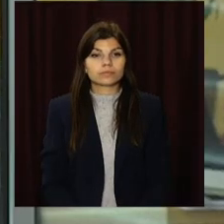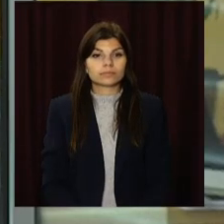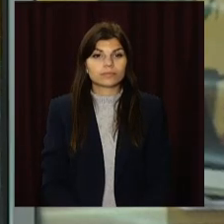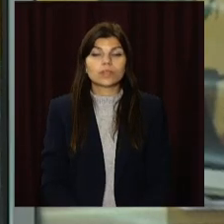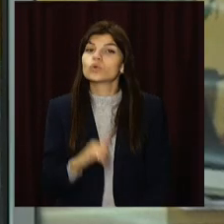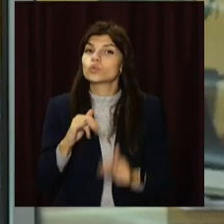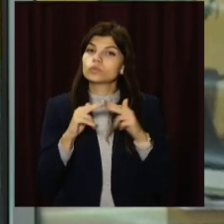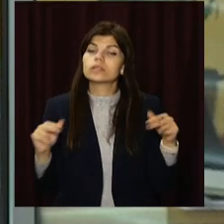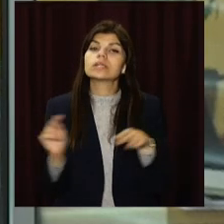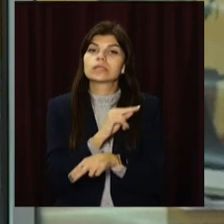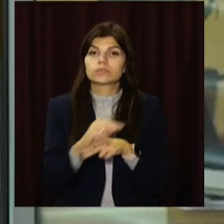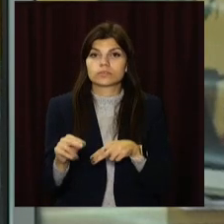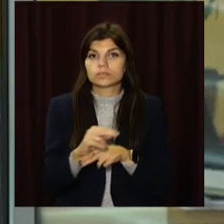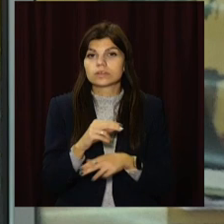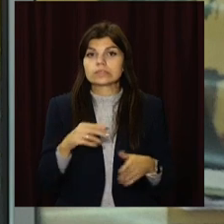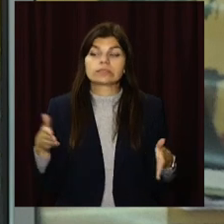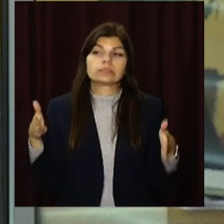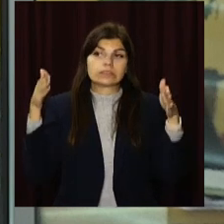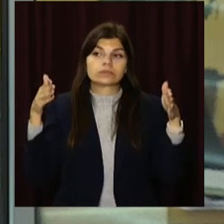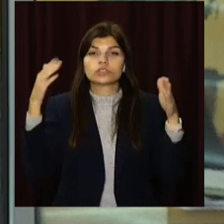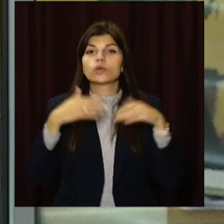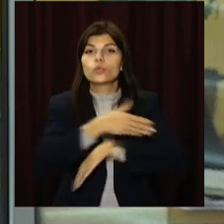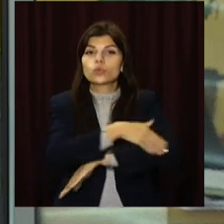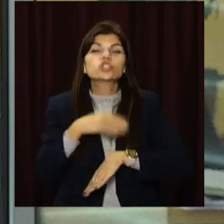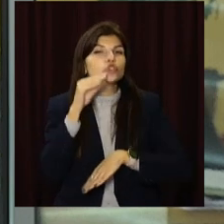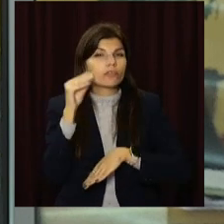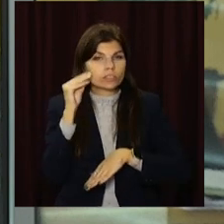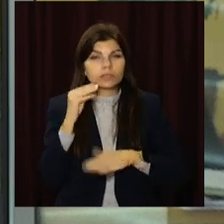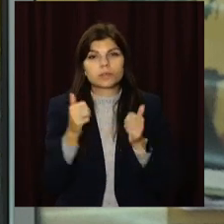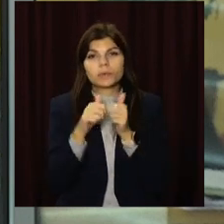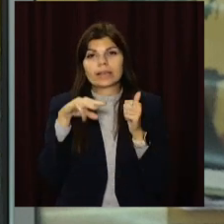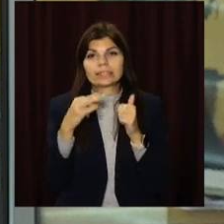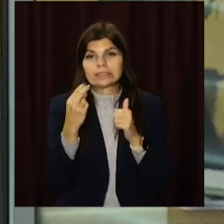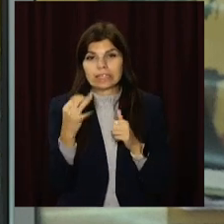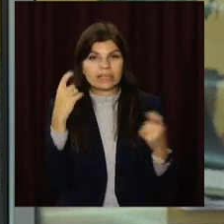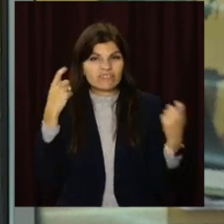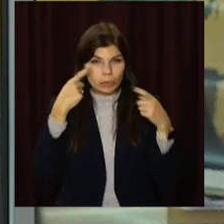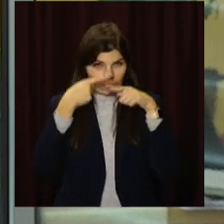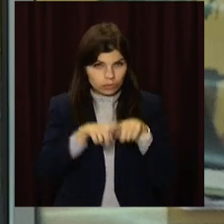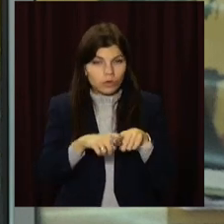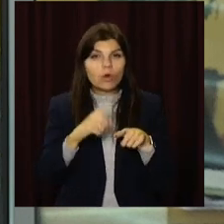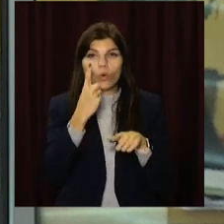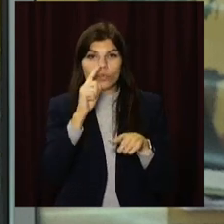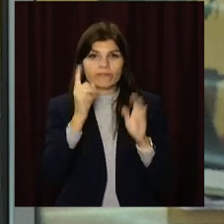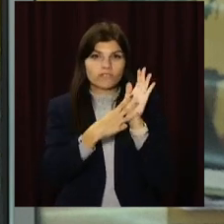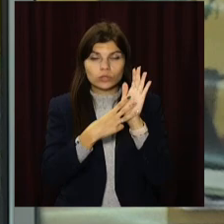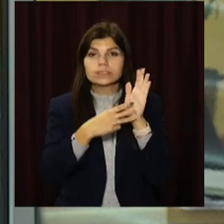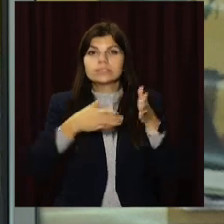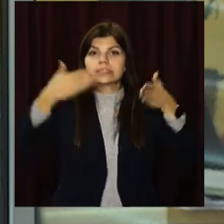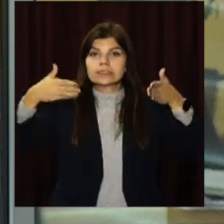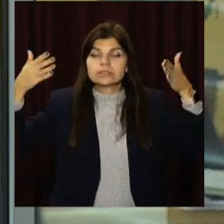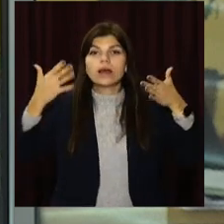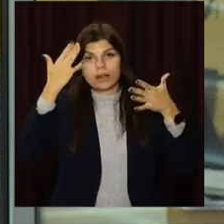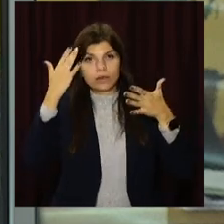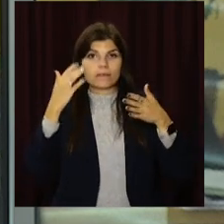У Дніпрі ремонтують підпірні стінки. По вулиці Шевченка, поблизу ліцею інформаційних технологій, одна з 8 стінок, які планують